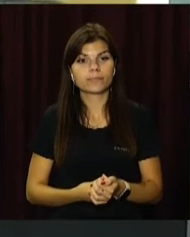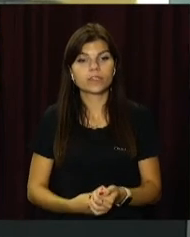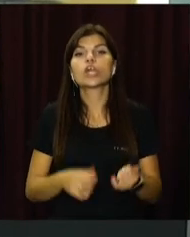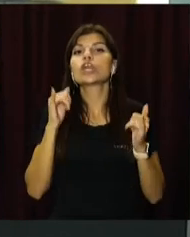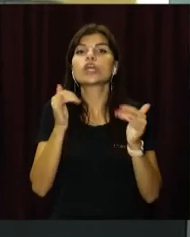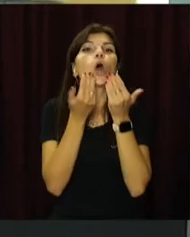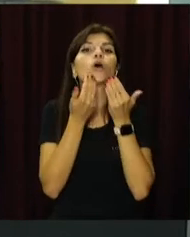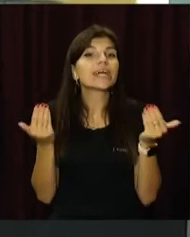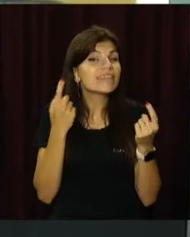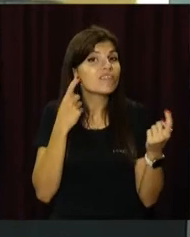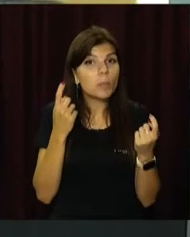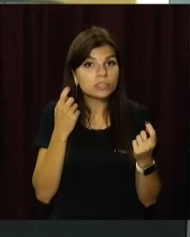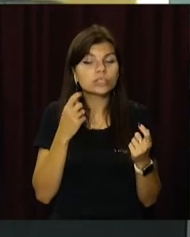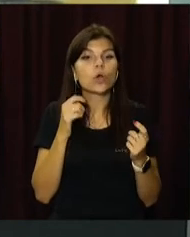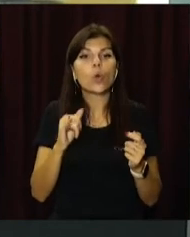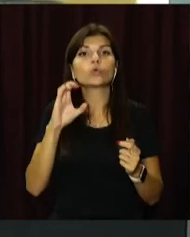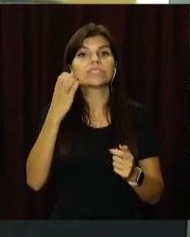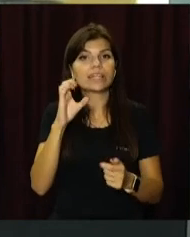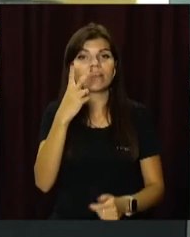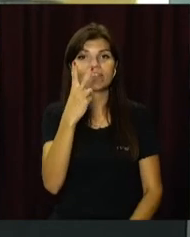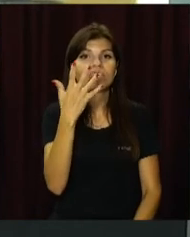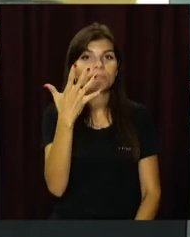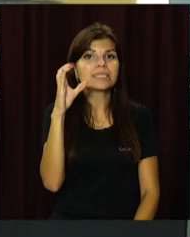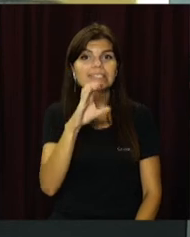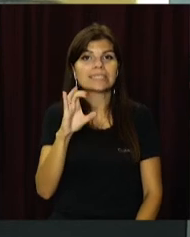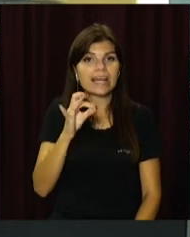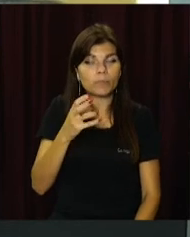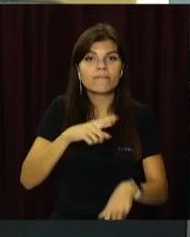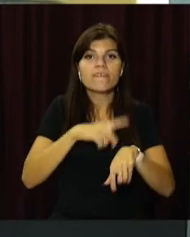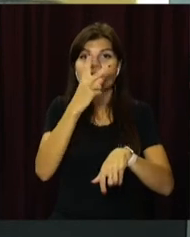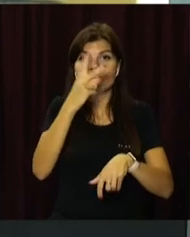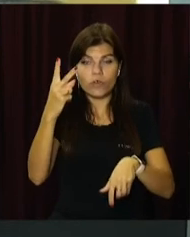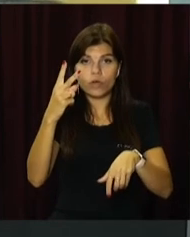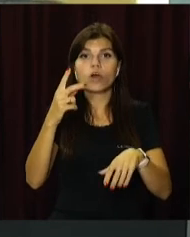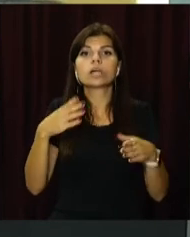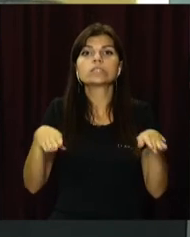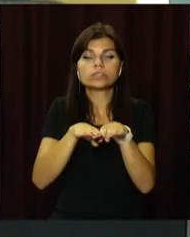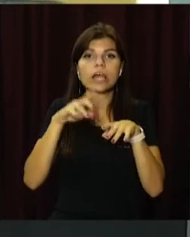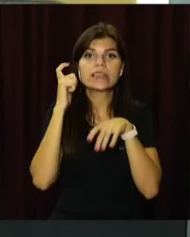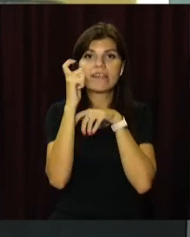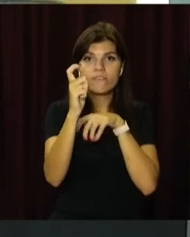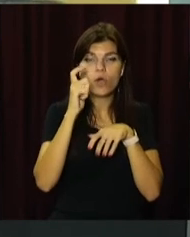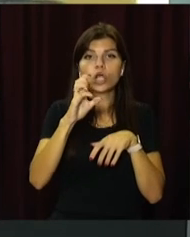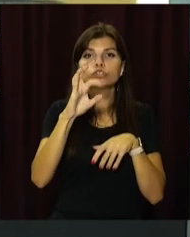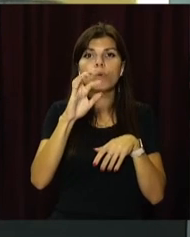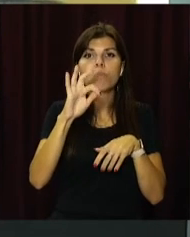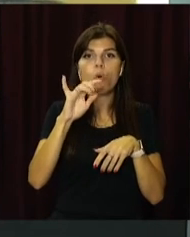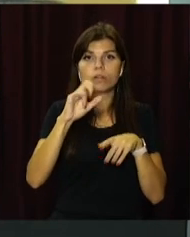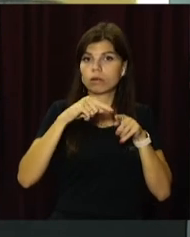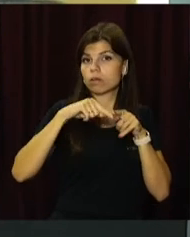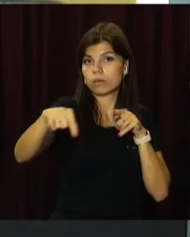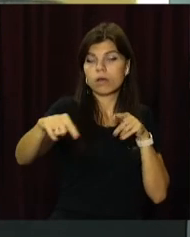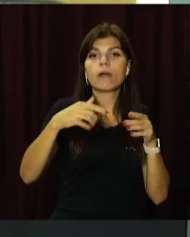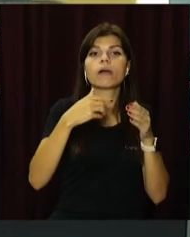І остання інформація. У середу 25 серпня з 22-ї закривають рух трамваїв площею Соборної.